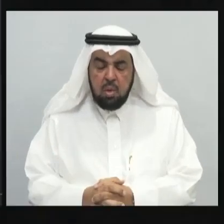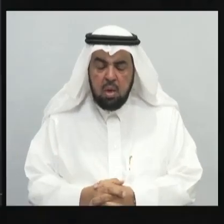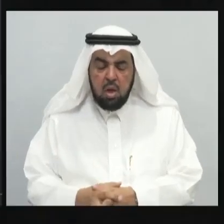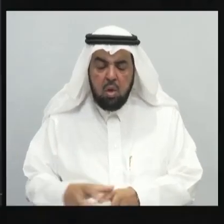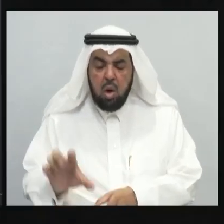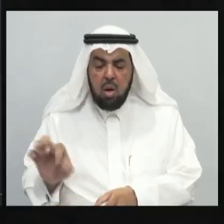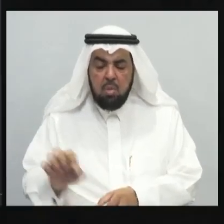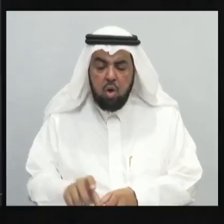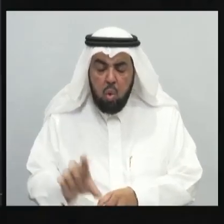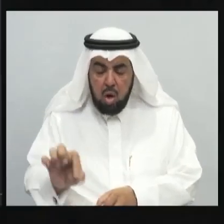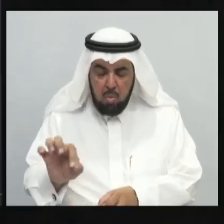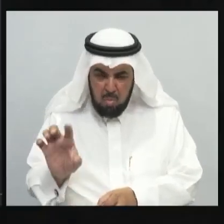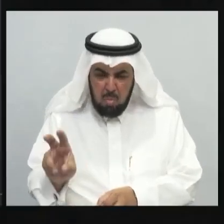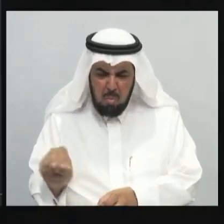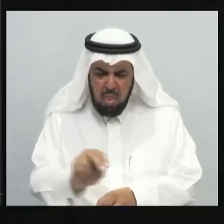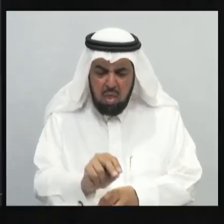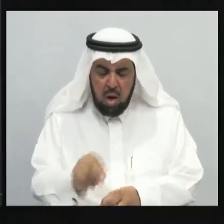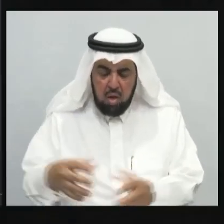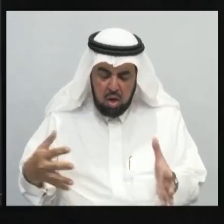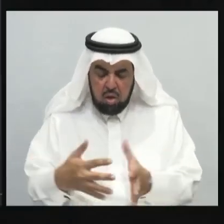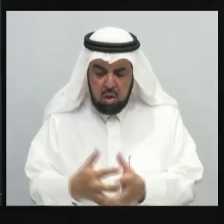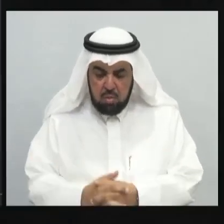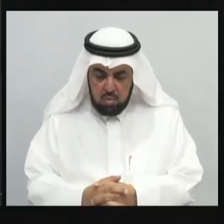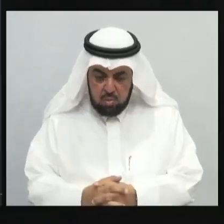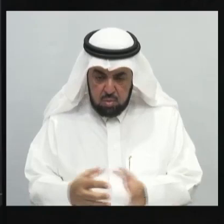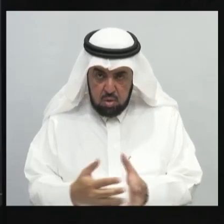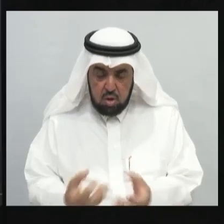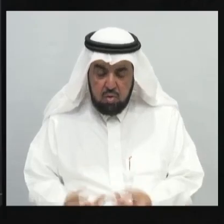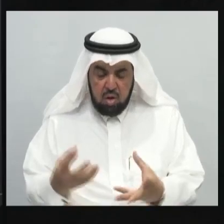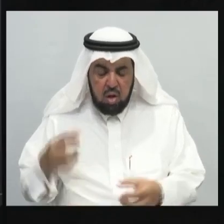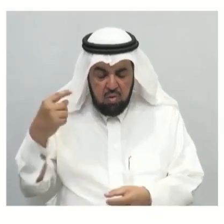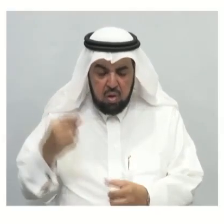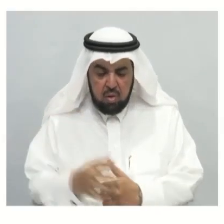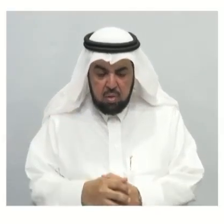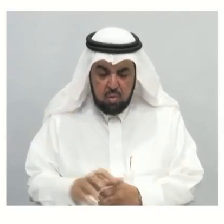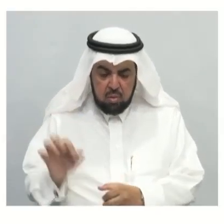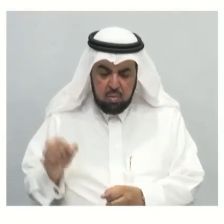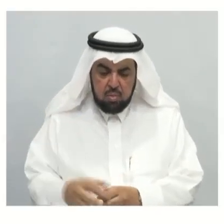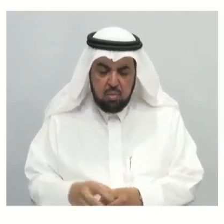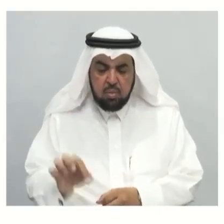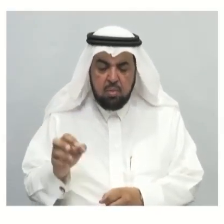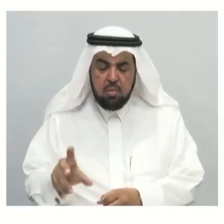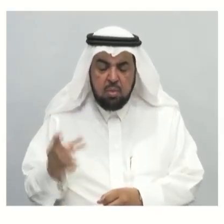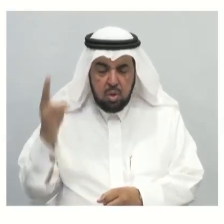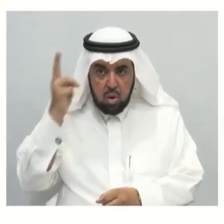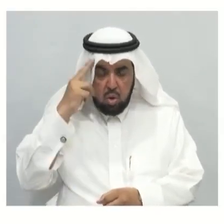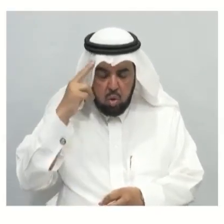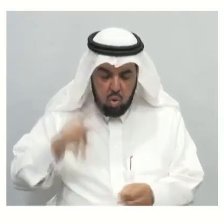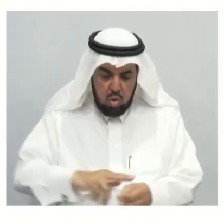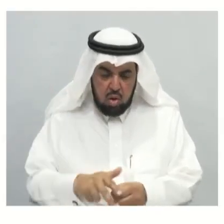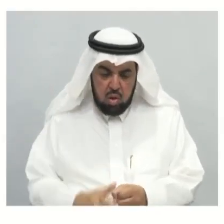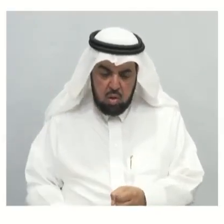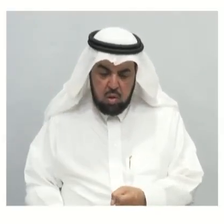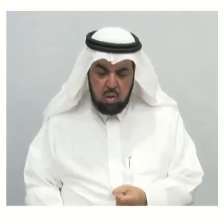الممثله لهذه الجامعه او لهذه لتنفيذ هذه الفكره ككل من المملكه العربيه